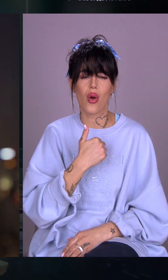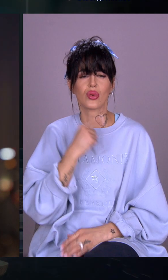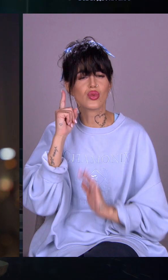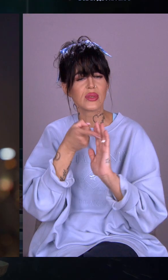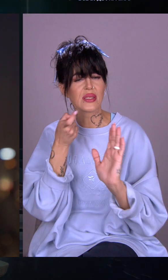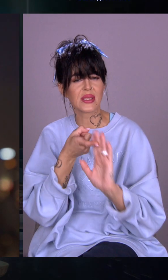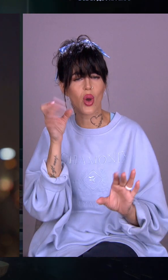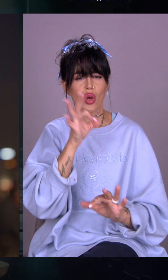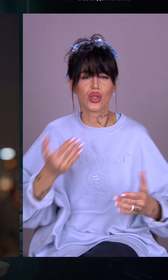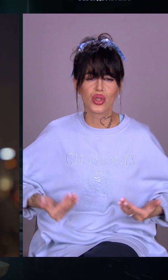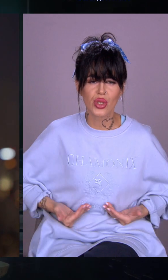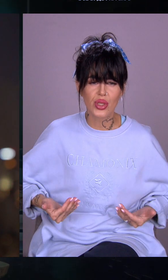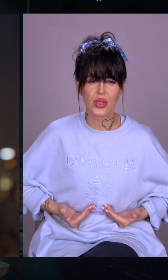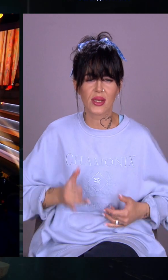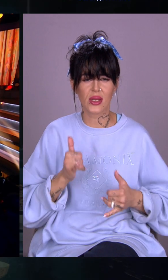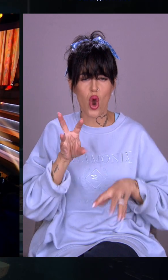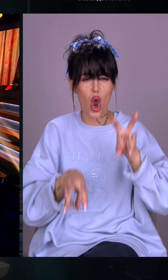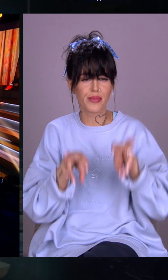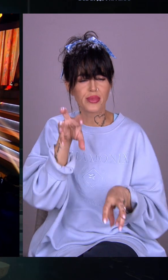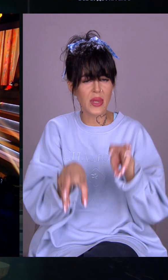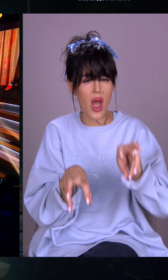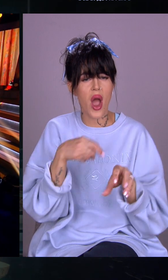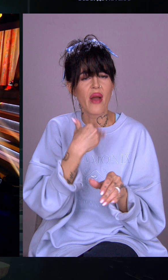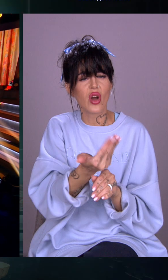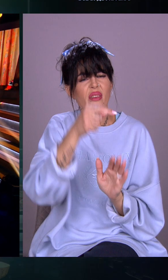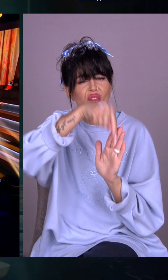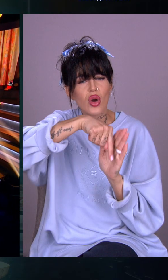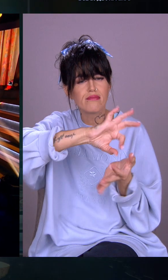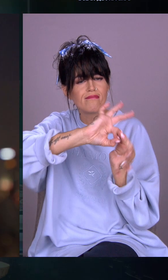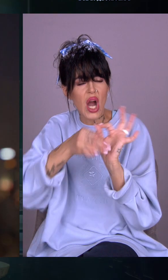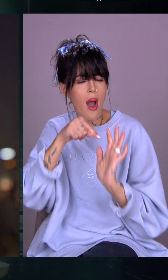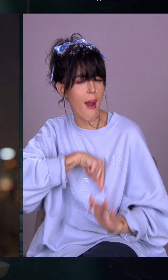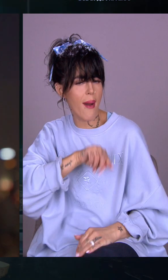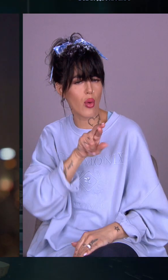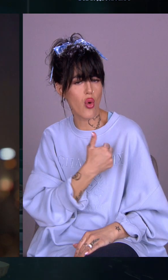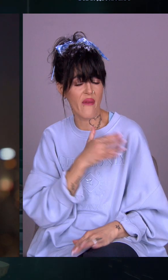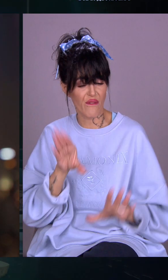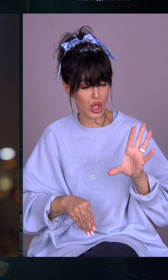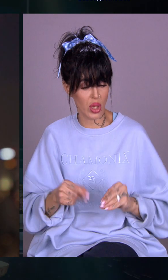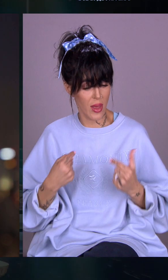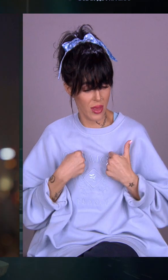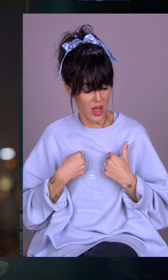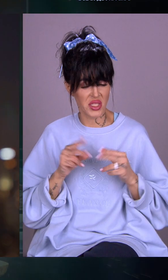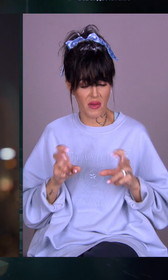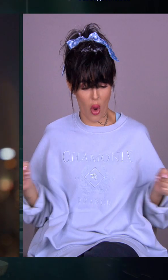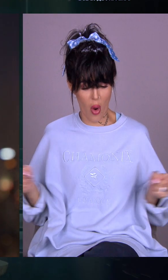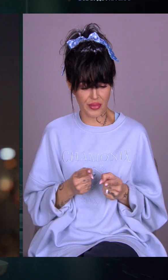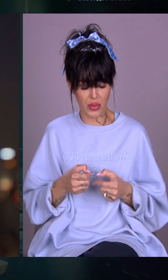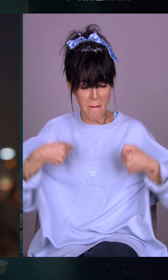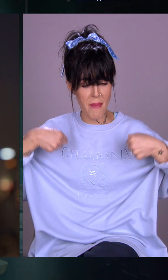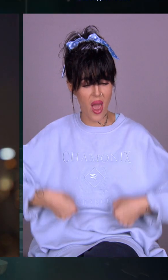та здібності копитних. Я вважаю, що це обмеження права